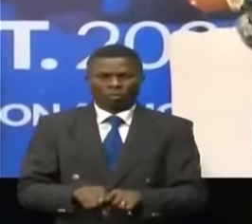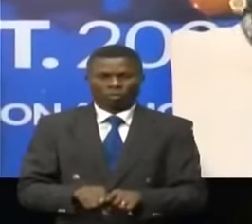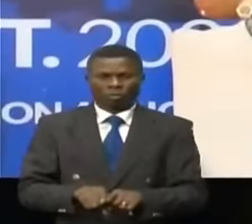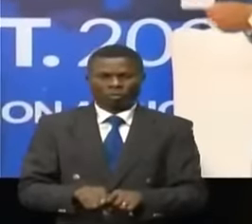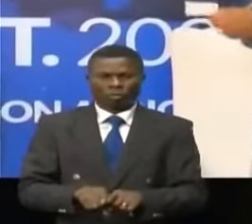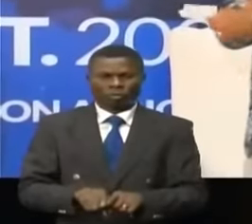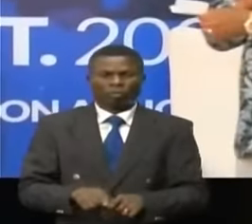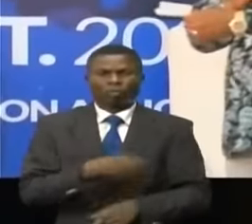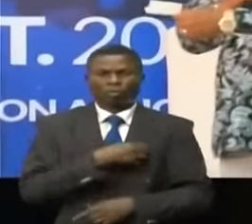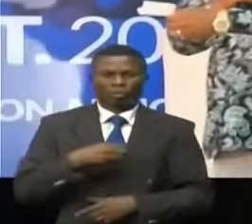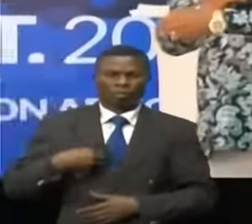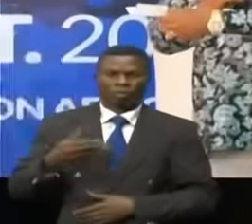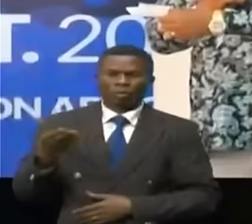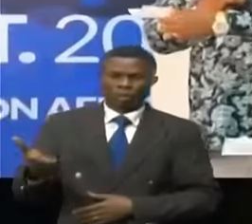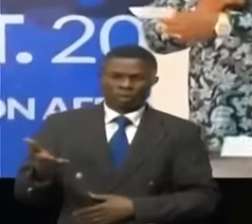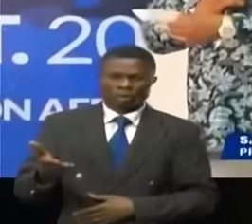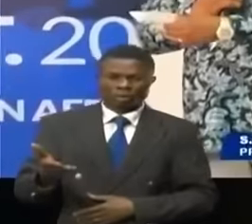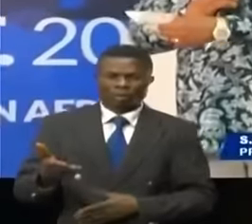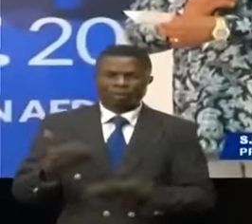Madame.